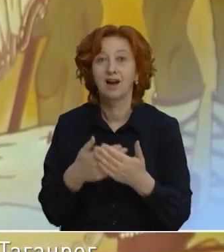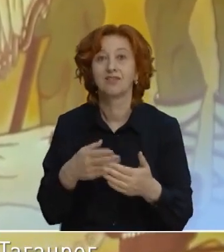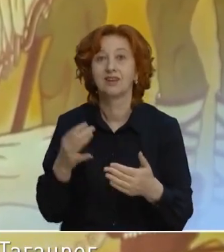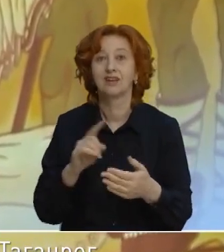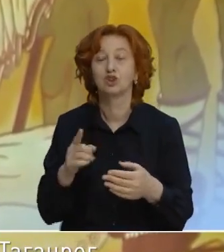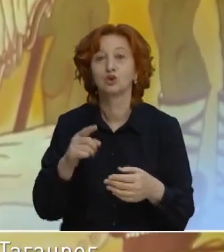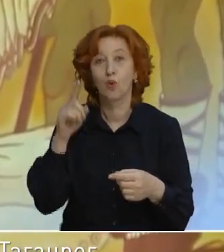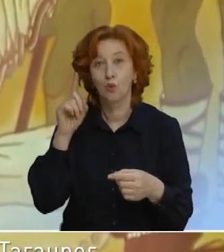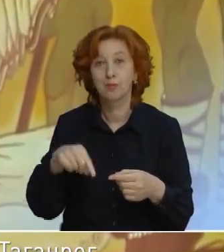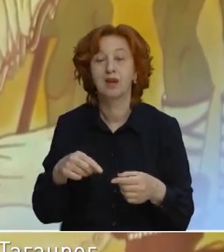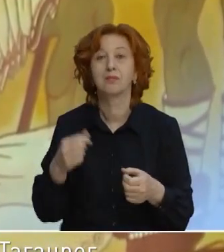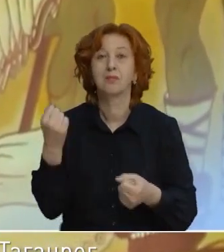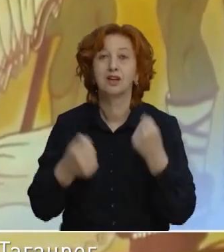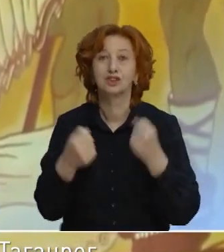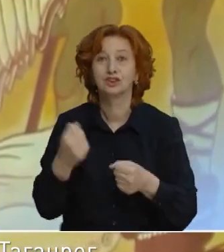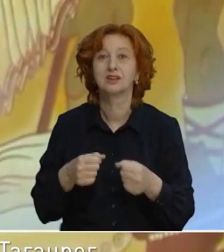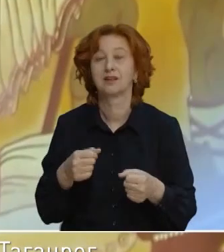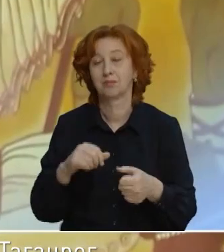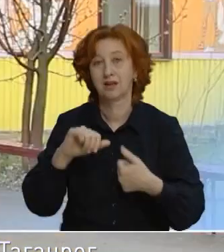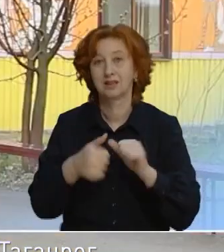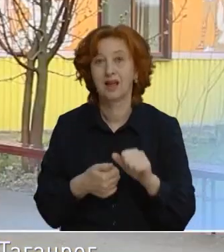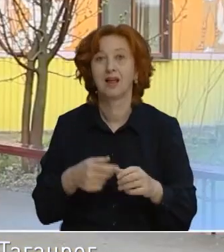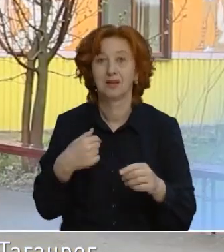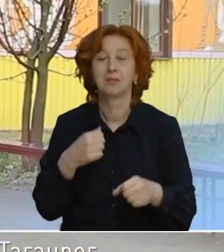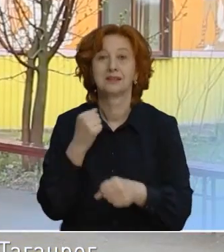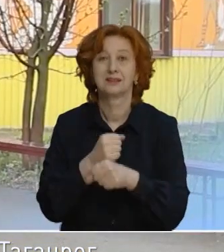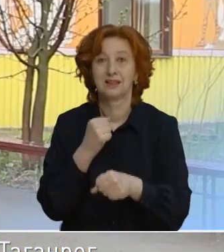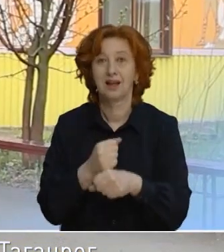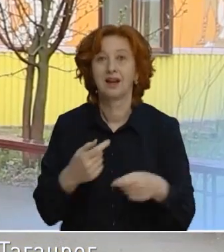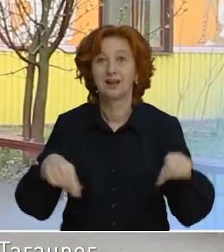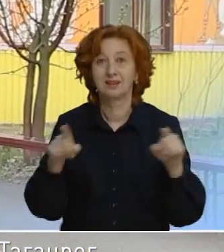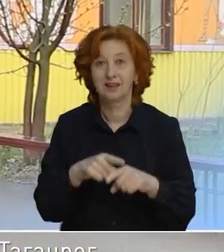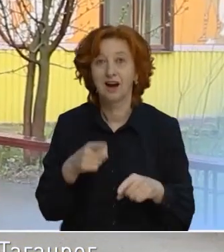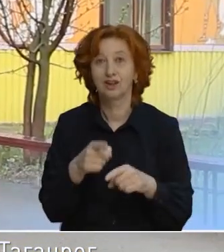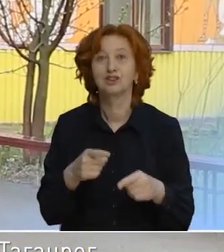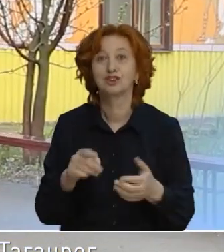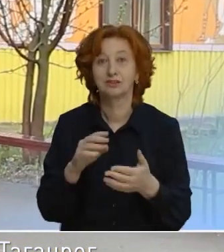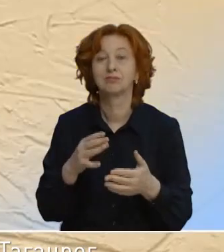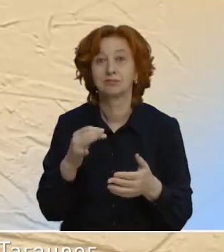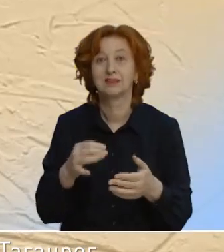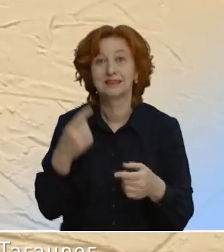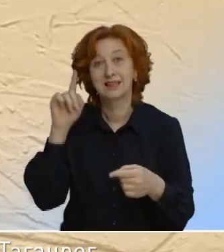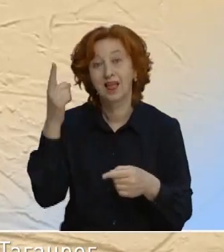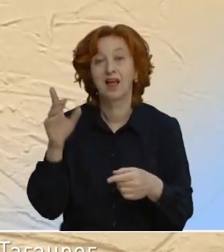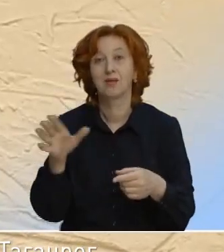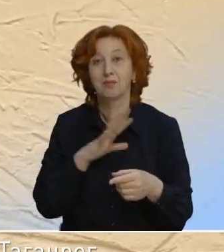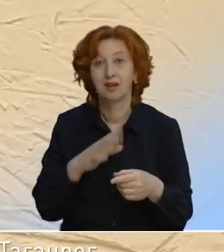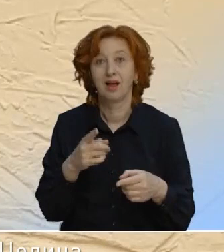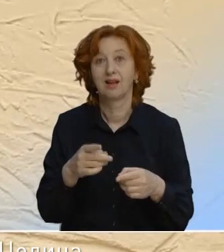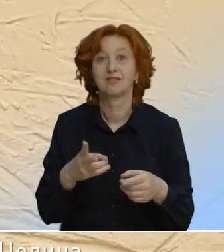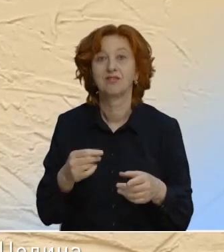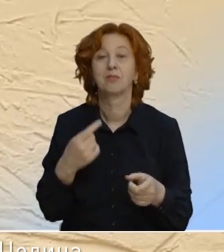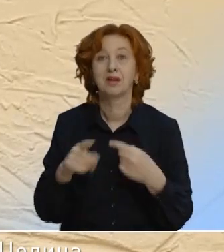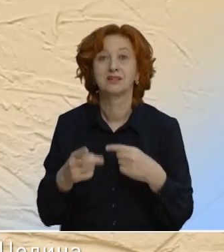то, что вязано, шито, сделано из кожи, в основном это сделала жена. К открытию полностью обновленного здания музея было подготовлено несколько